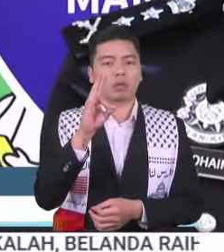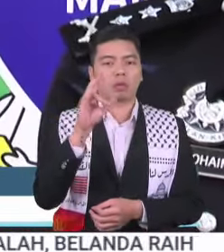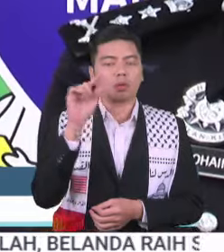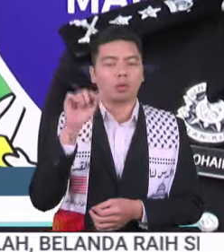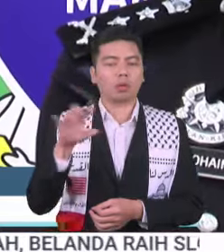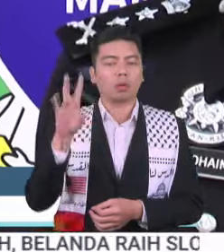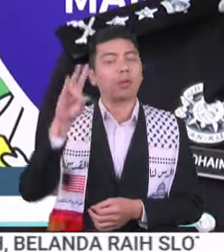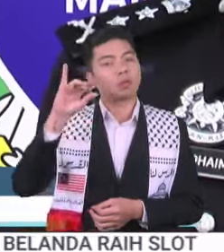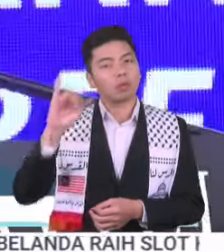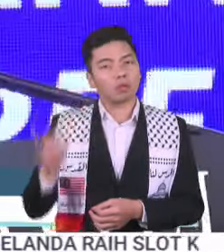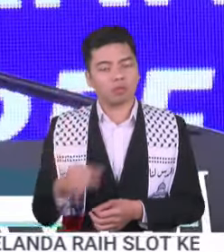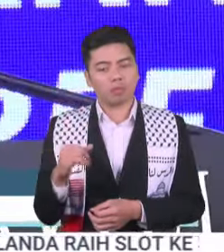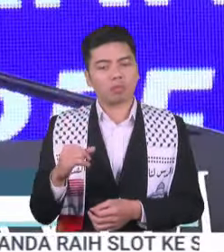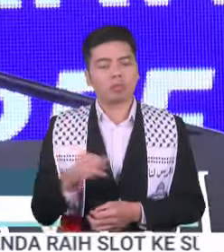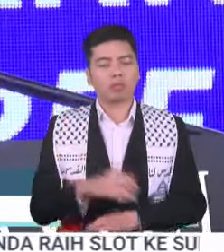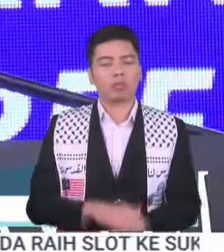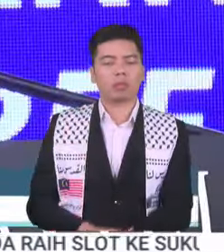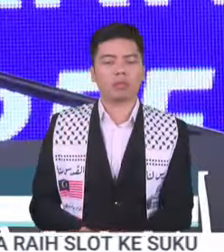771.1 juta ringgit.